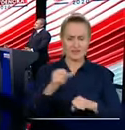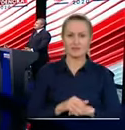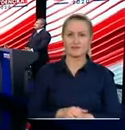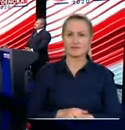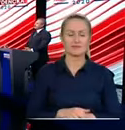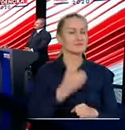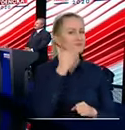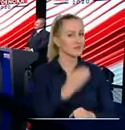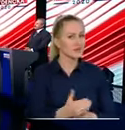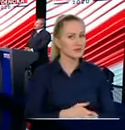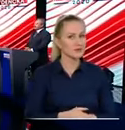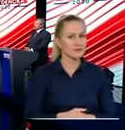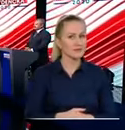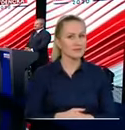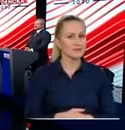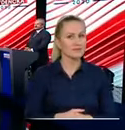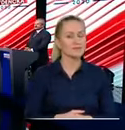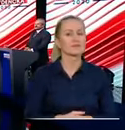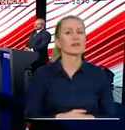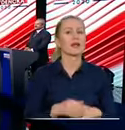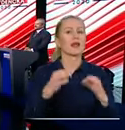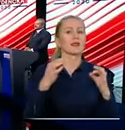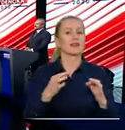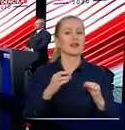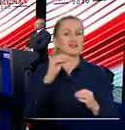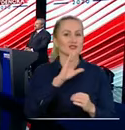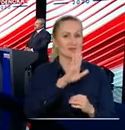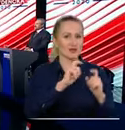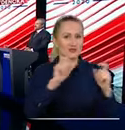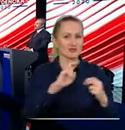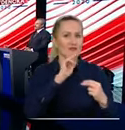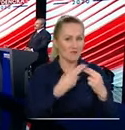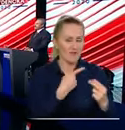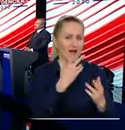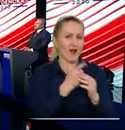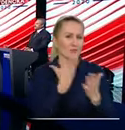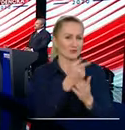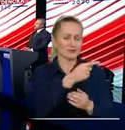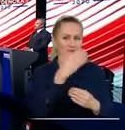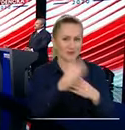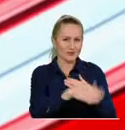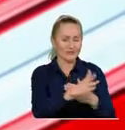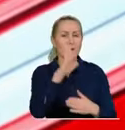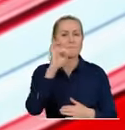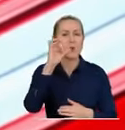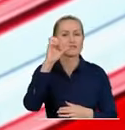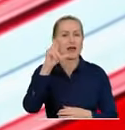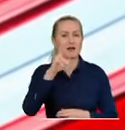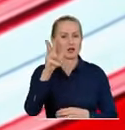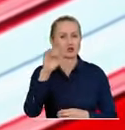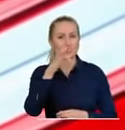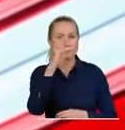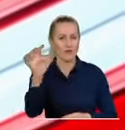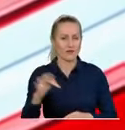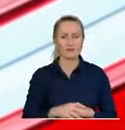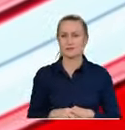dziękuję. Czas odpowiedzi jeszcze płynie, ale już wypowiedź została skończona. Krzysztof Łebosak teraz odpowiada. Szanowni